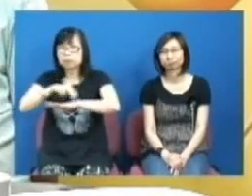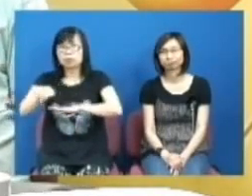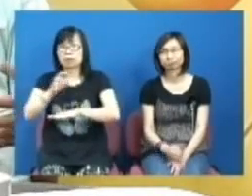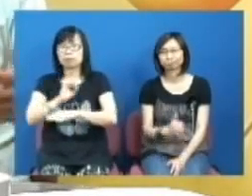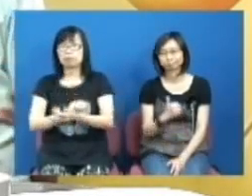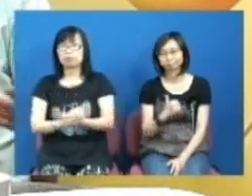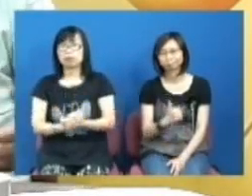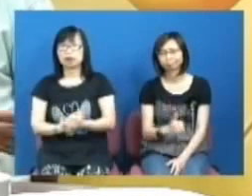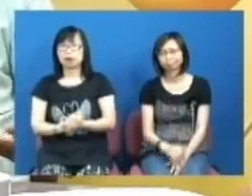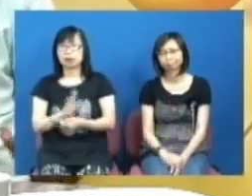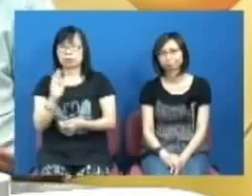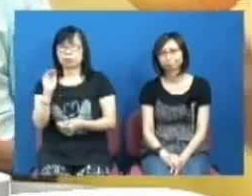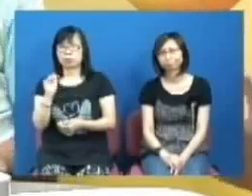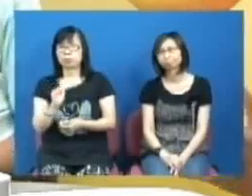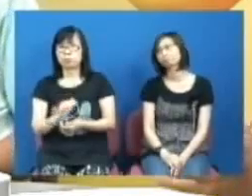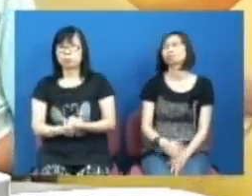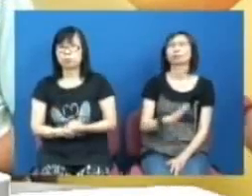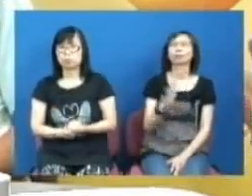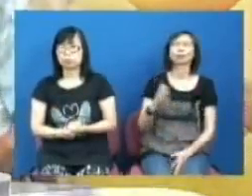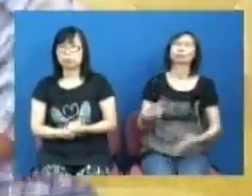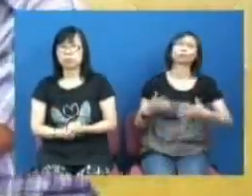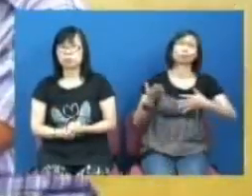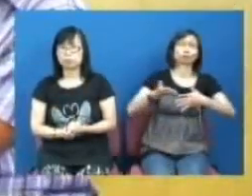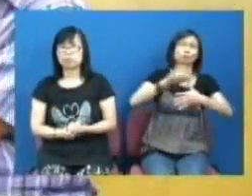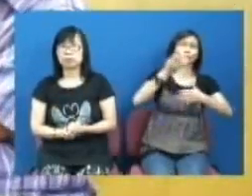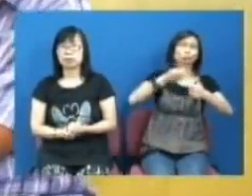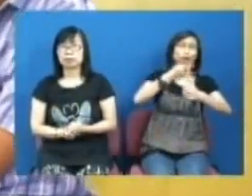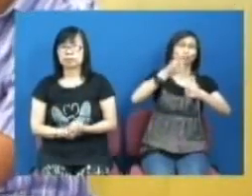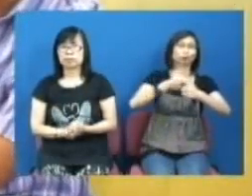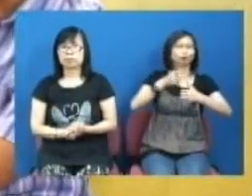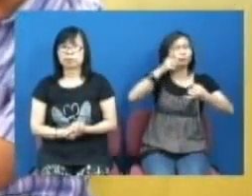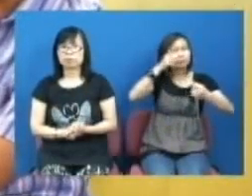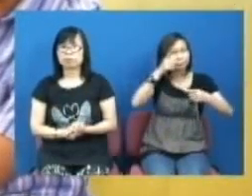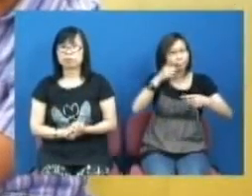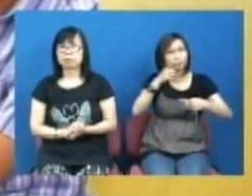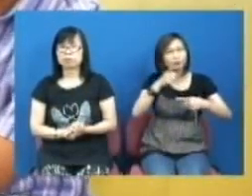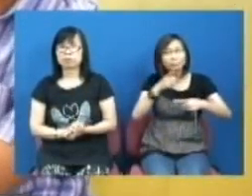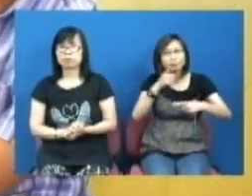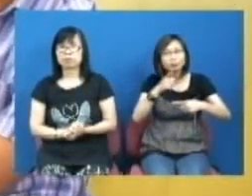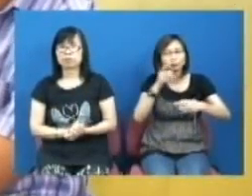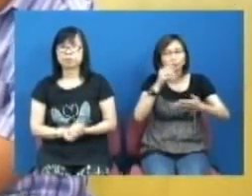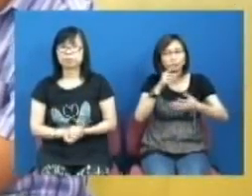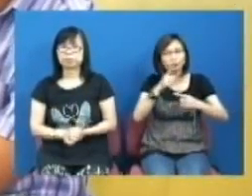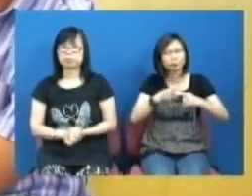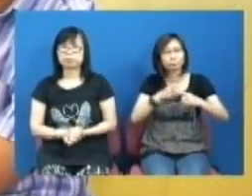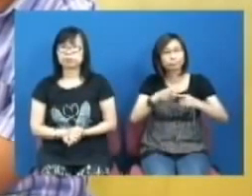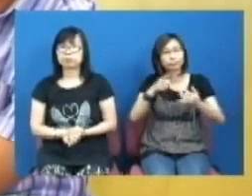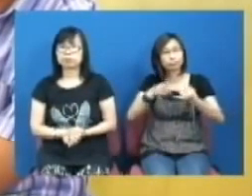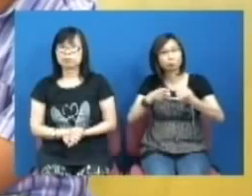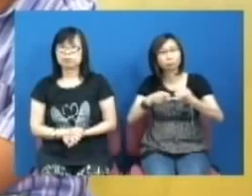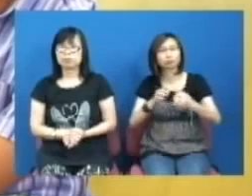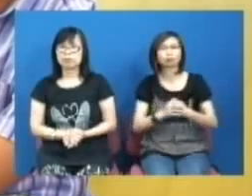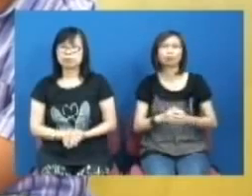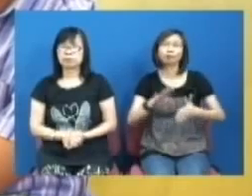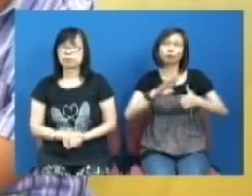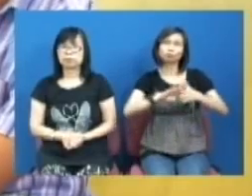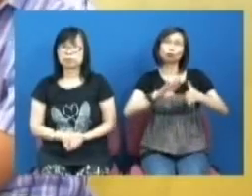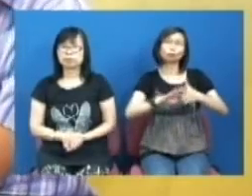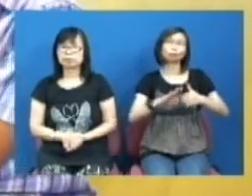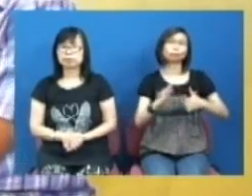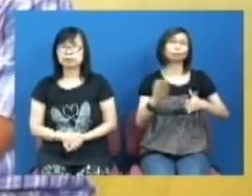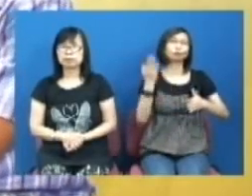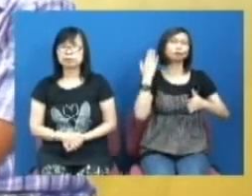政策才可以跟他保持 關係。他又不是領先，他一定是後面的了，真的是的，是的。哇，所以剛才長毛